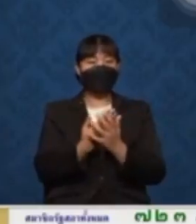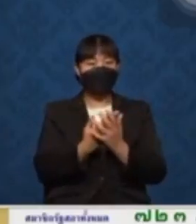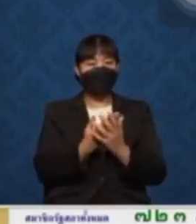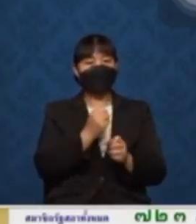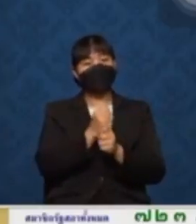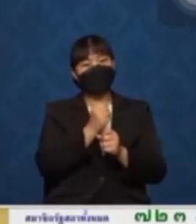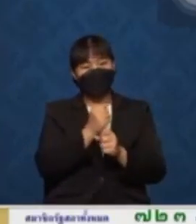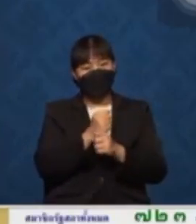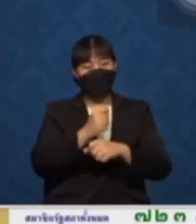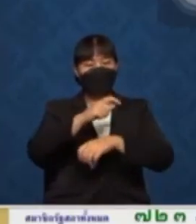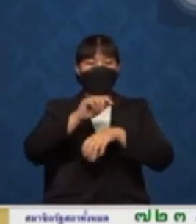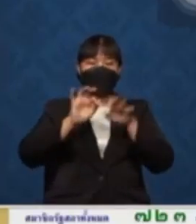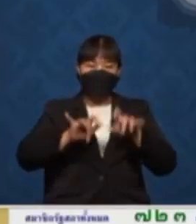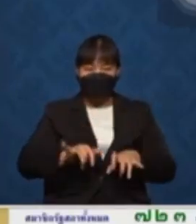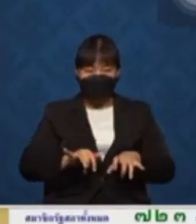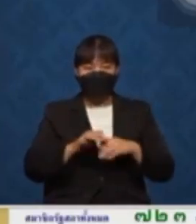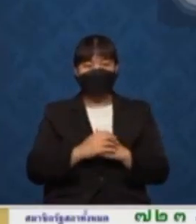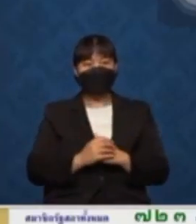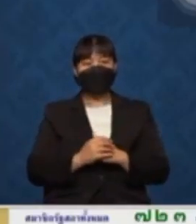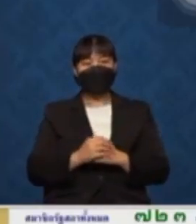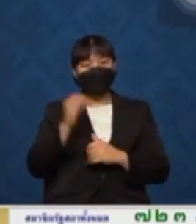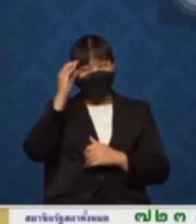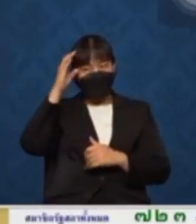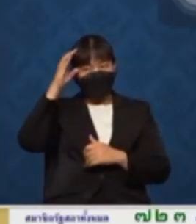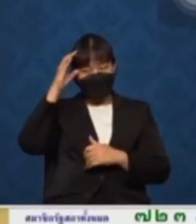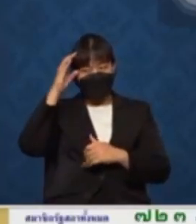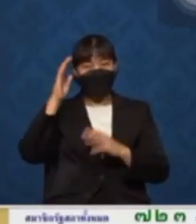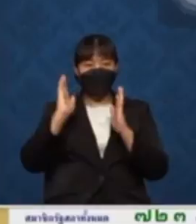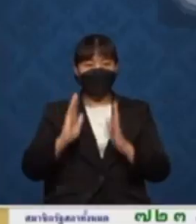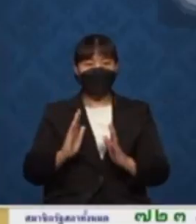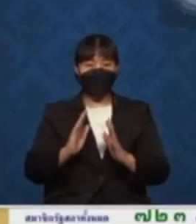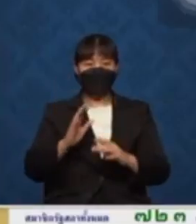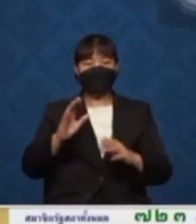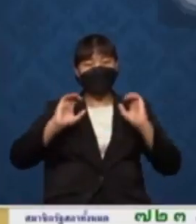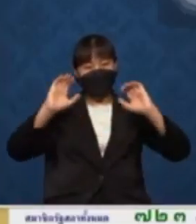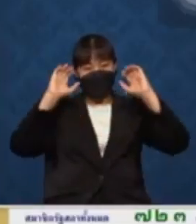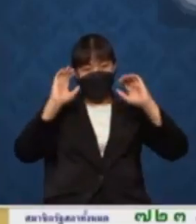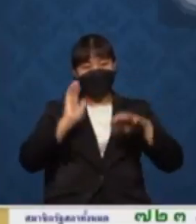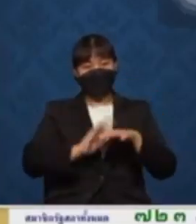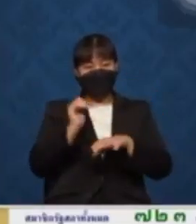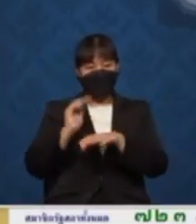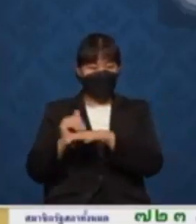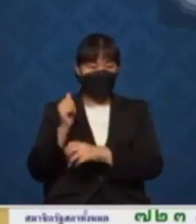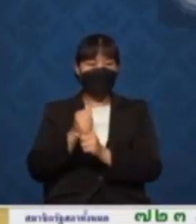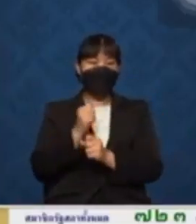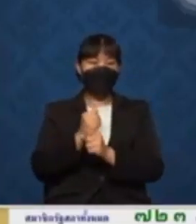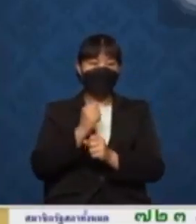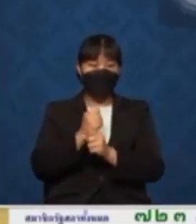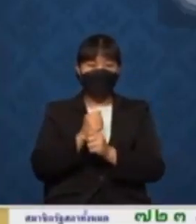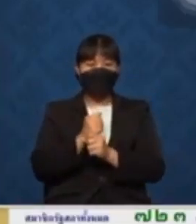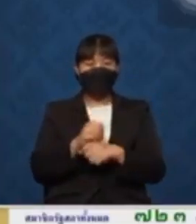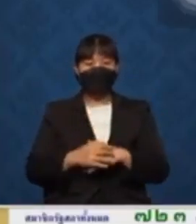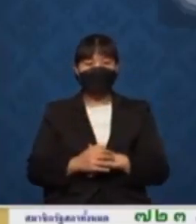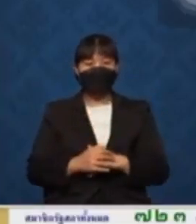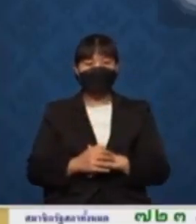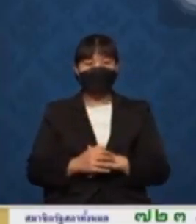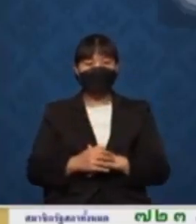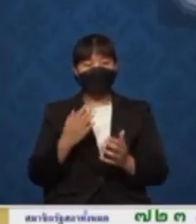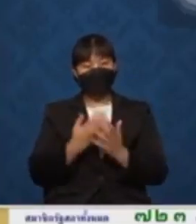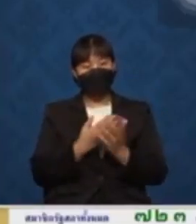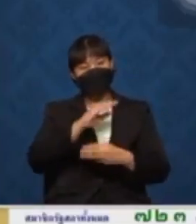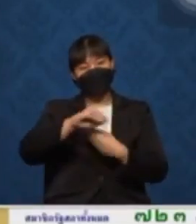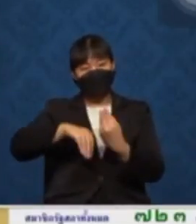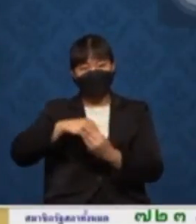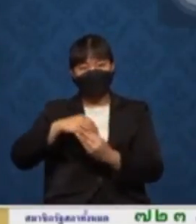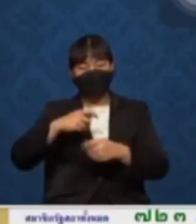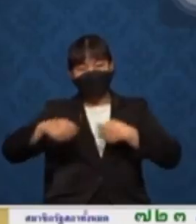ธุรการหรือว่ามันสมองและแรงของข้าราชการเก่งๆหลายๆคนที่ต้องเสียไปกับภารกิจตรงนี้ผมจึงเกรงครับว่าการมียุทธศาสตร์ชาติ